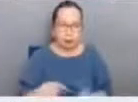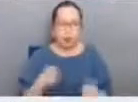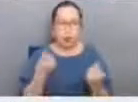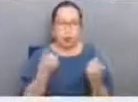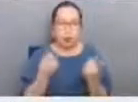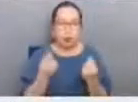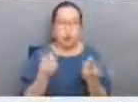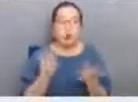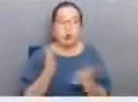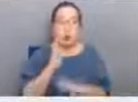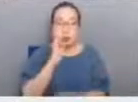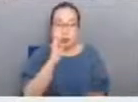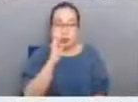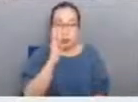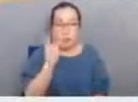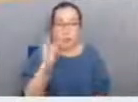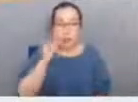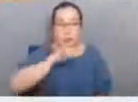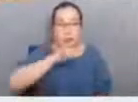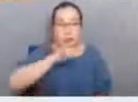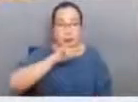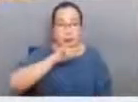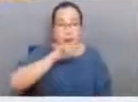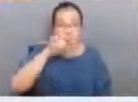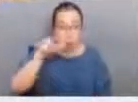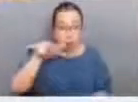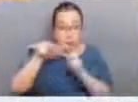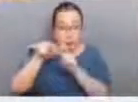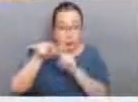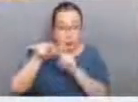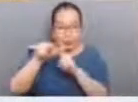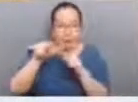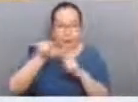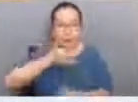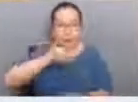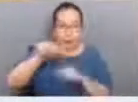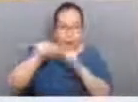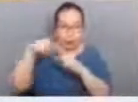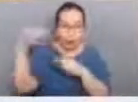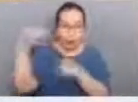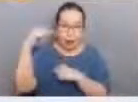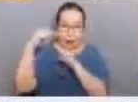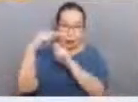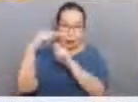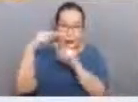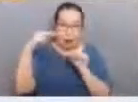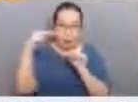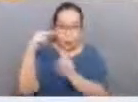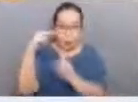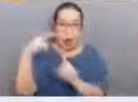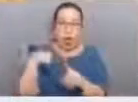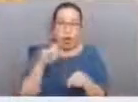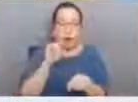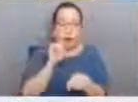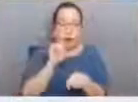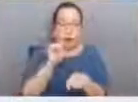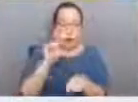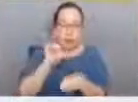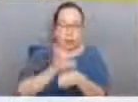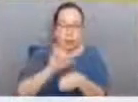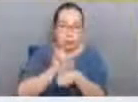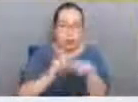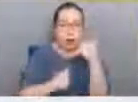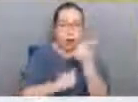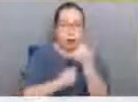ahensya naman po, no? Amin pong tinalabas kung makailan lang mga labor advisories para po automatically i-extend ang